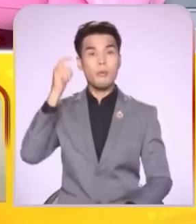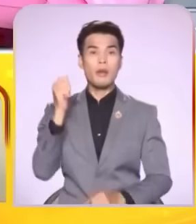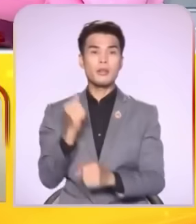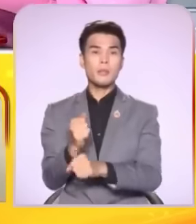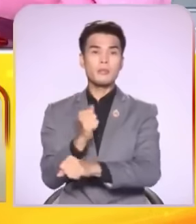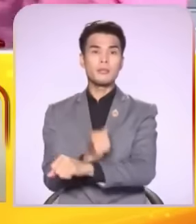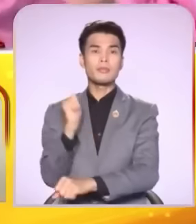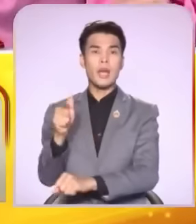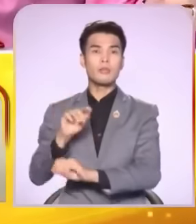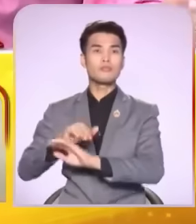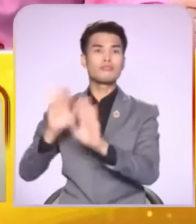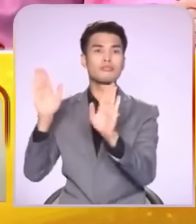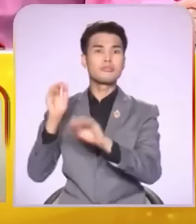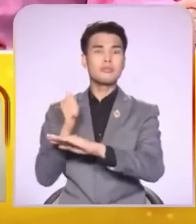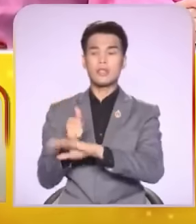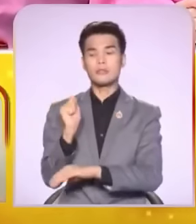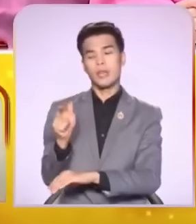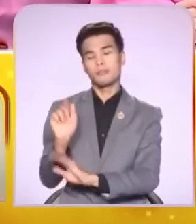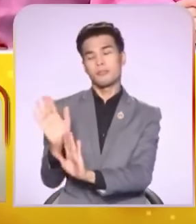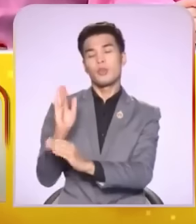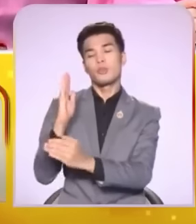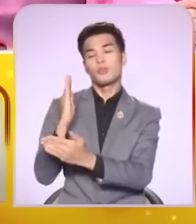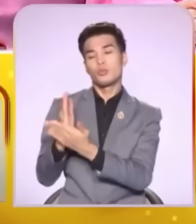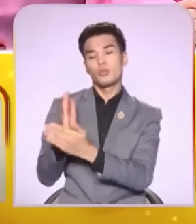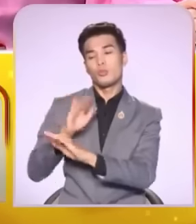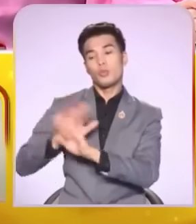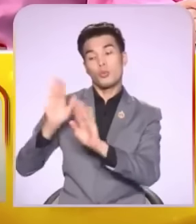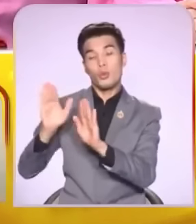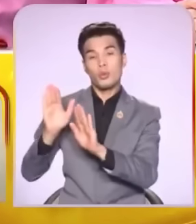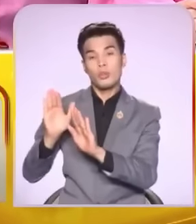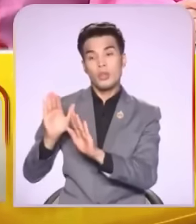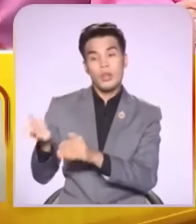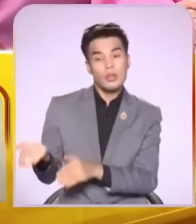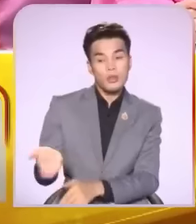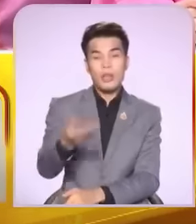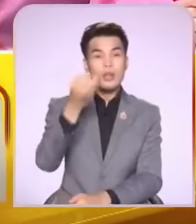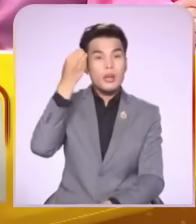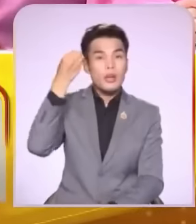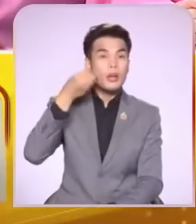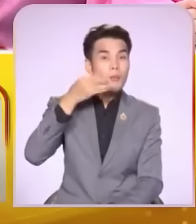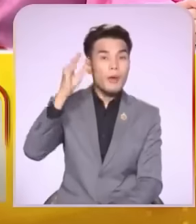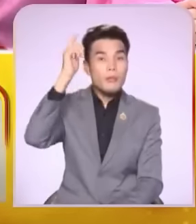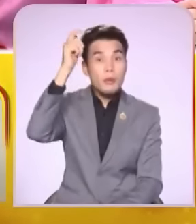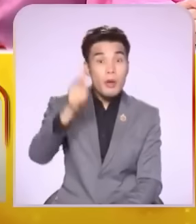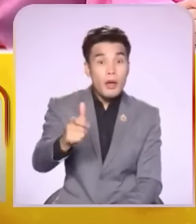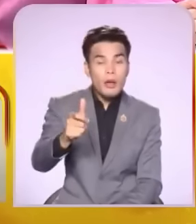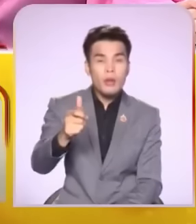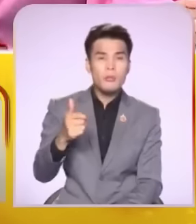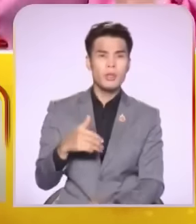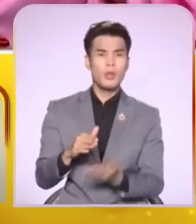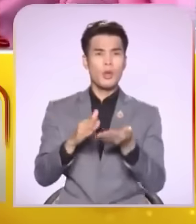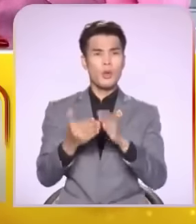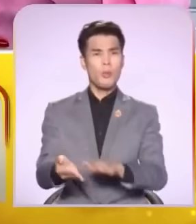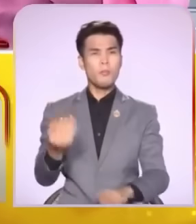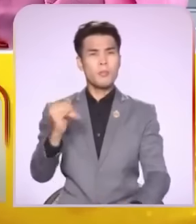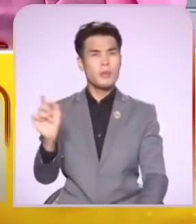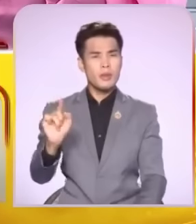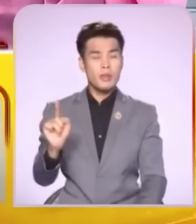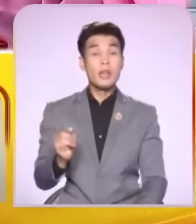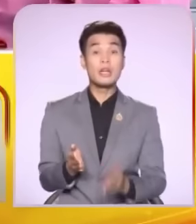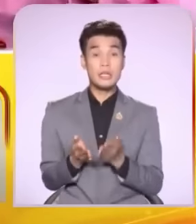จ้างและเป็นที่น่าสังเกตนะคะทีมงานเดี๋ยวขึ้นภาพมาให้ดูพร้อมๆกันนะจุดสังเกตว่าเอ๊ะทำไมเรือลำเนี้ยมันถึงล่ม